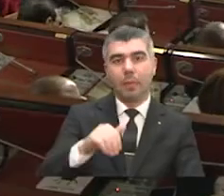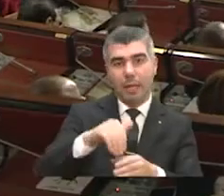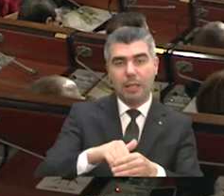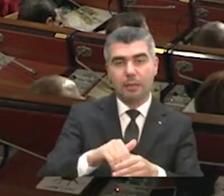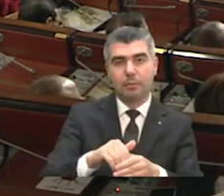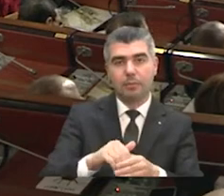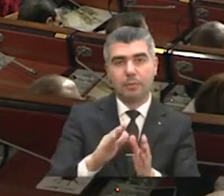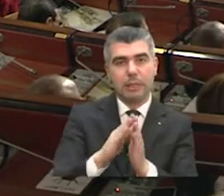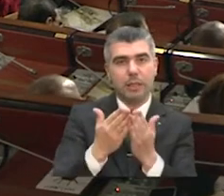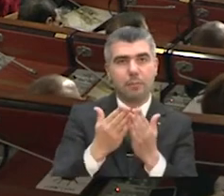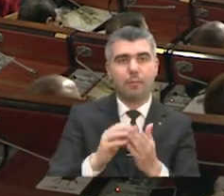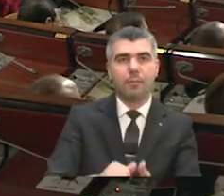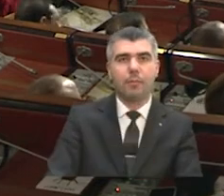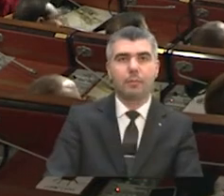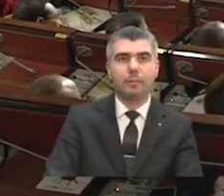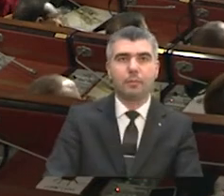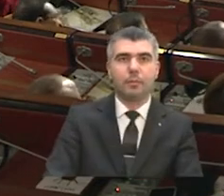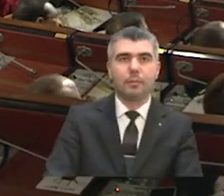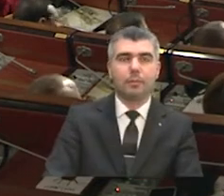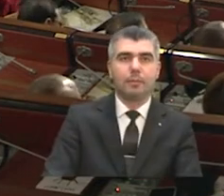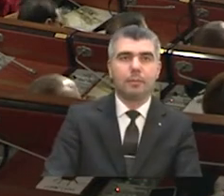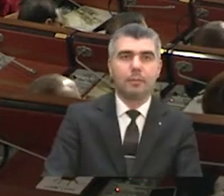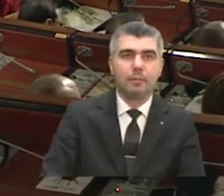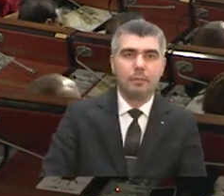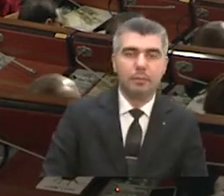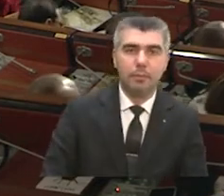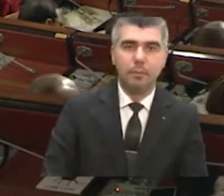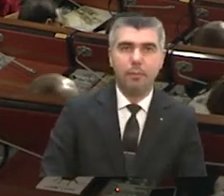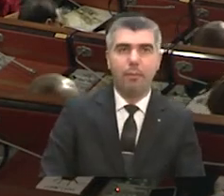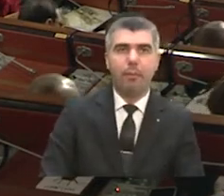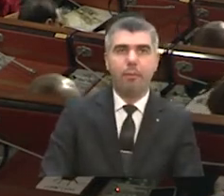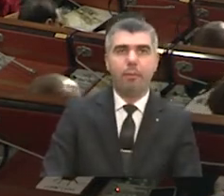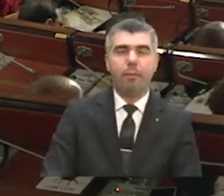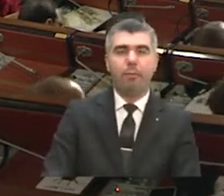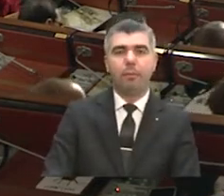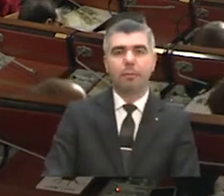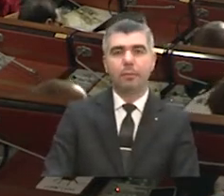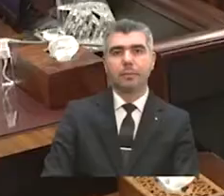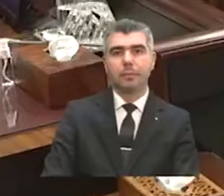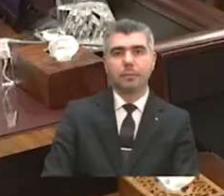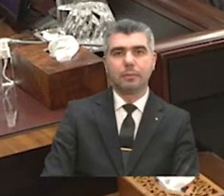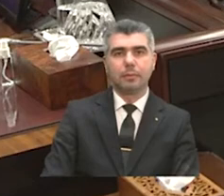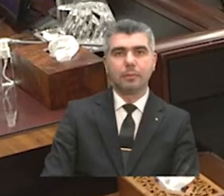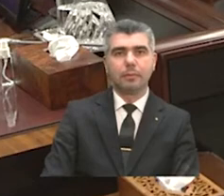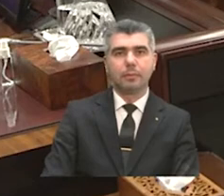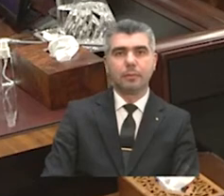démocratie et la instruction de Sa Majesté le Roi.